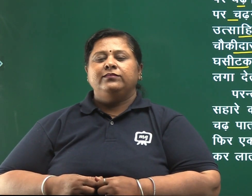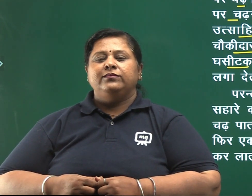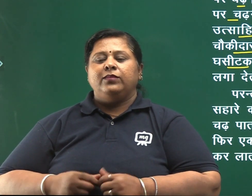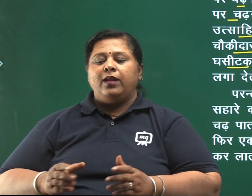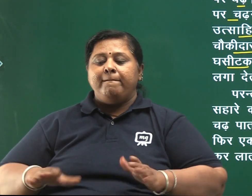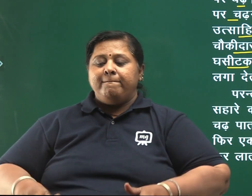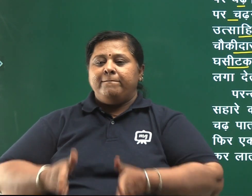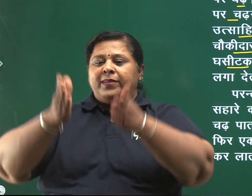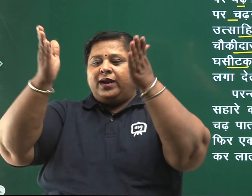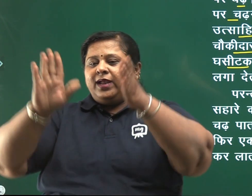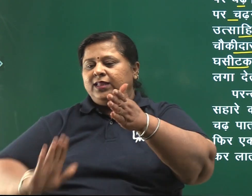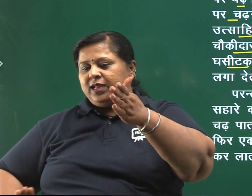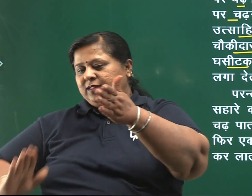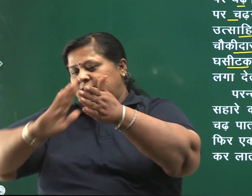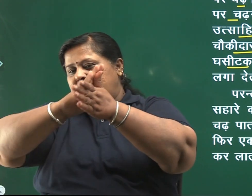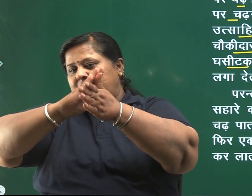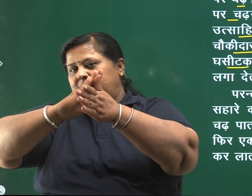पेड़ के तने के सहारे